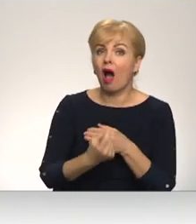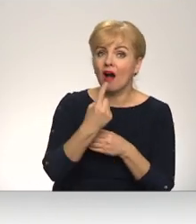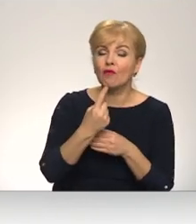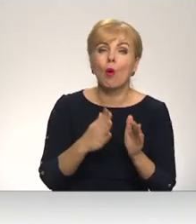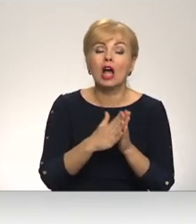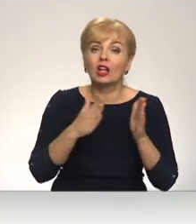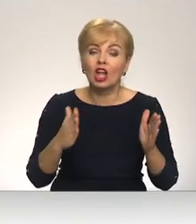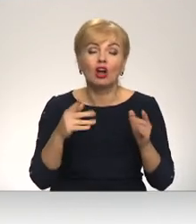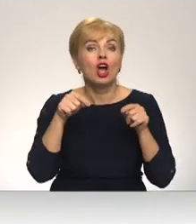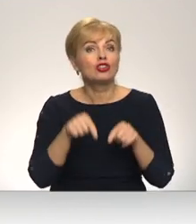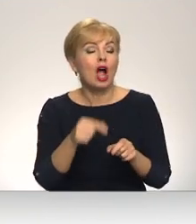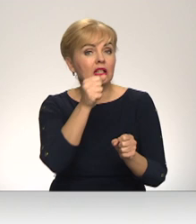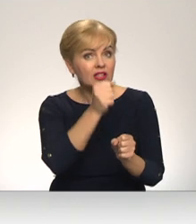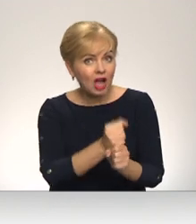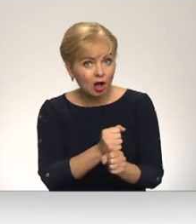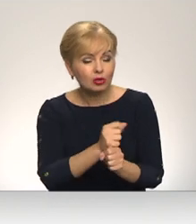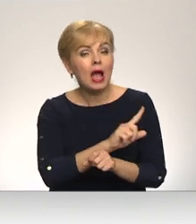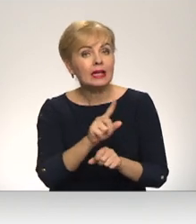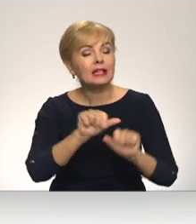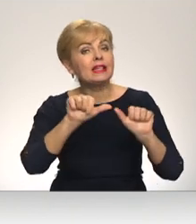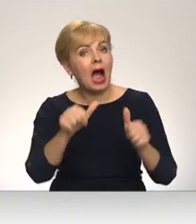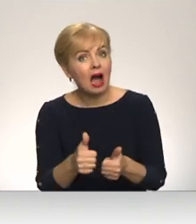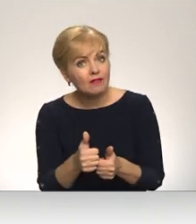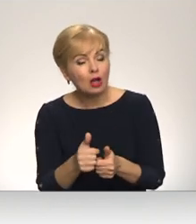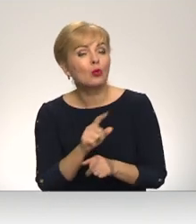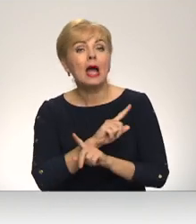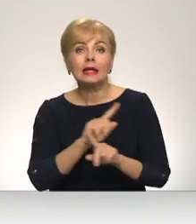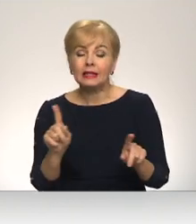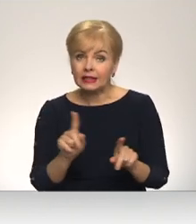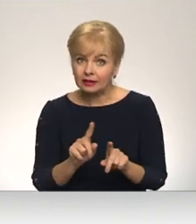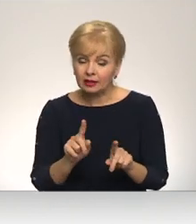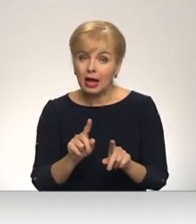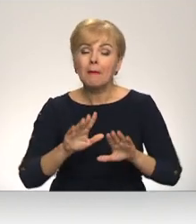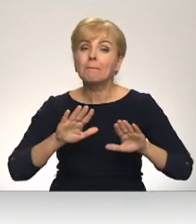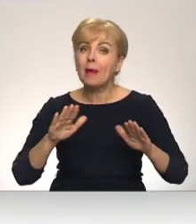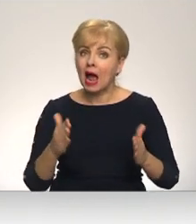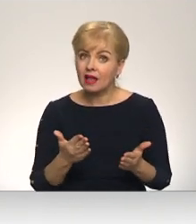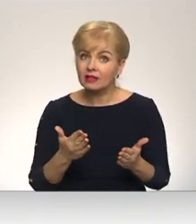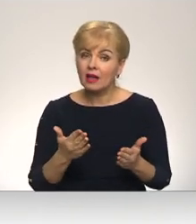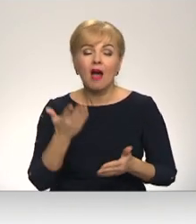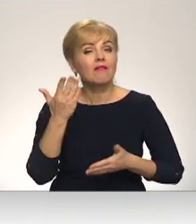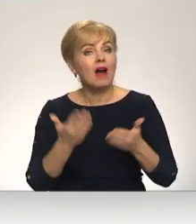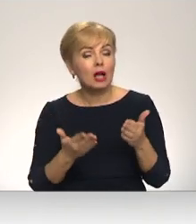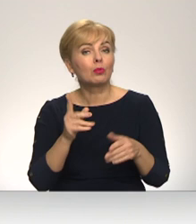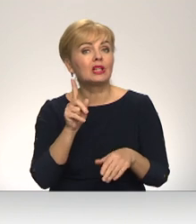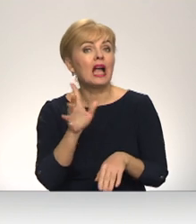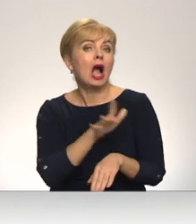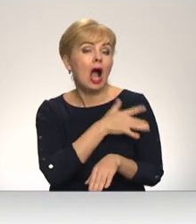apjomā. Šādas stacijas ir jātaisa un ir jāveido, bet tās var kalpot